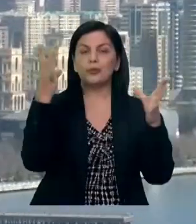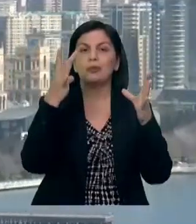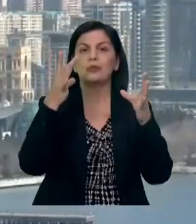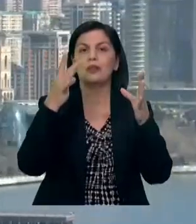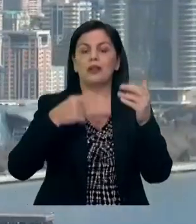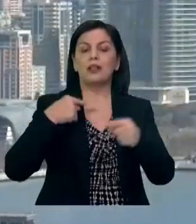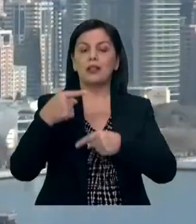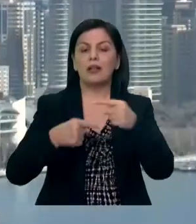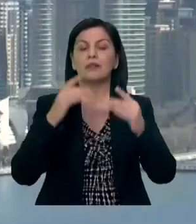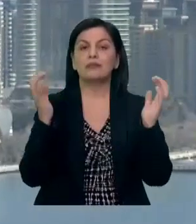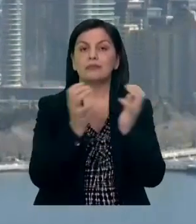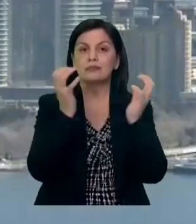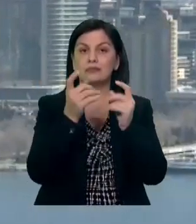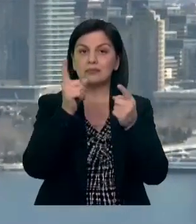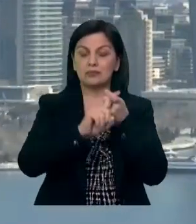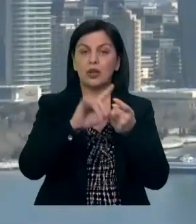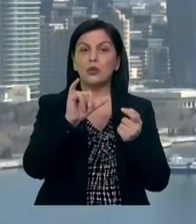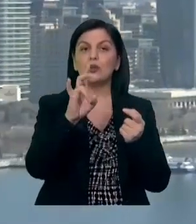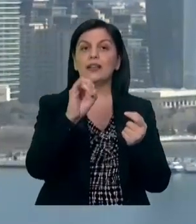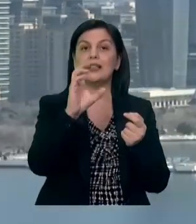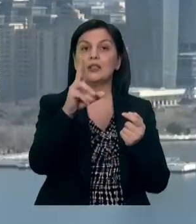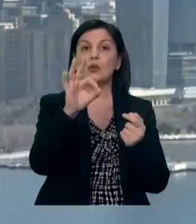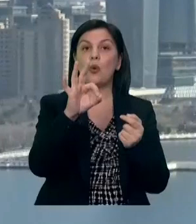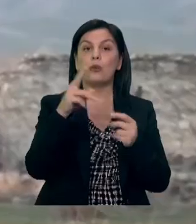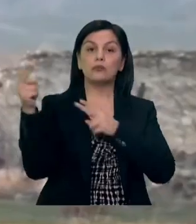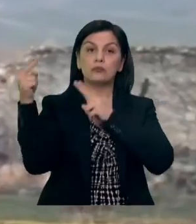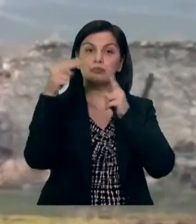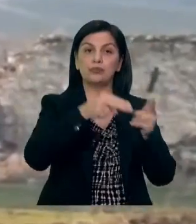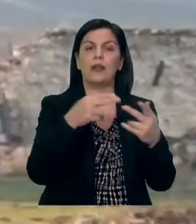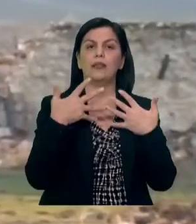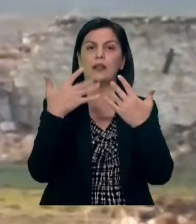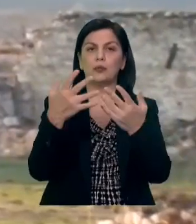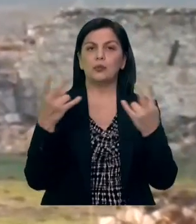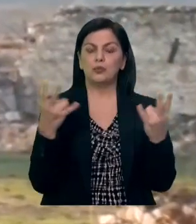missiyasının hər iki ölkəyə səfəri tələb edilməlidir. Vacib istiqamətlərdən biri